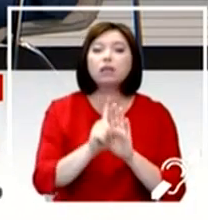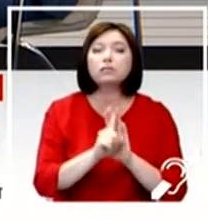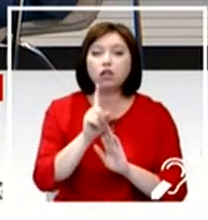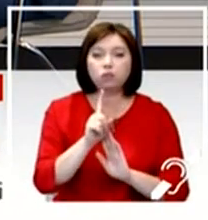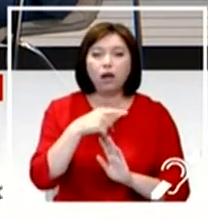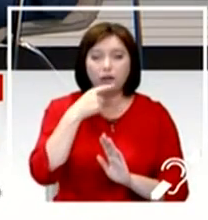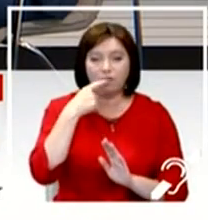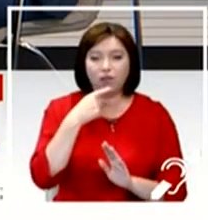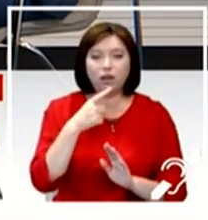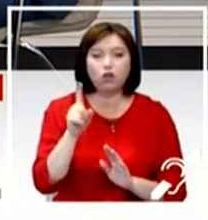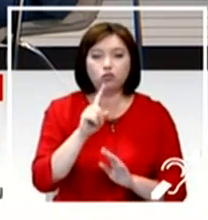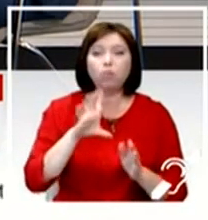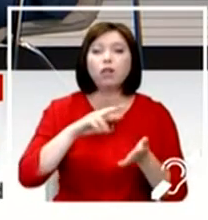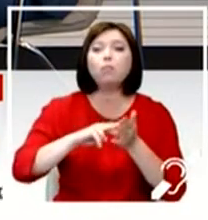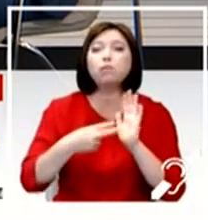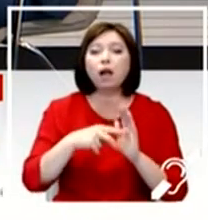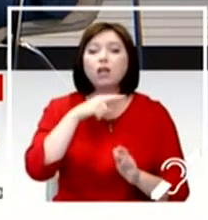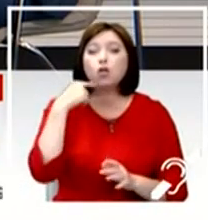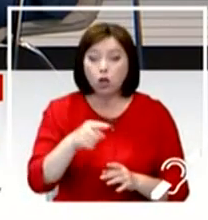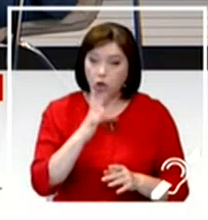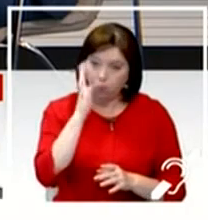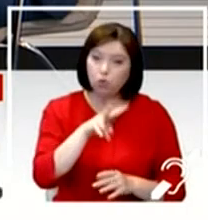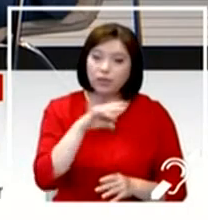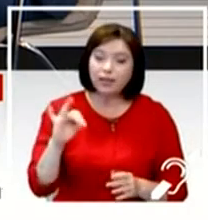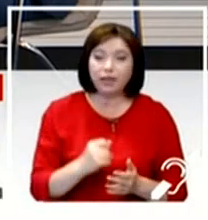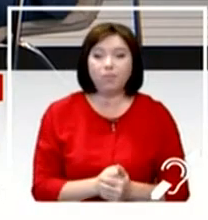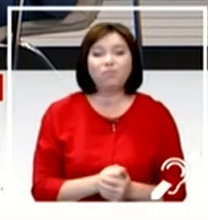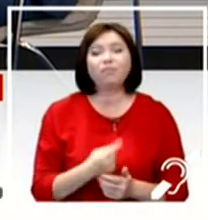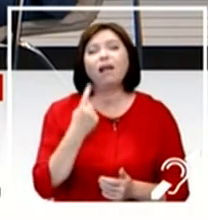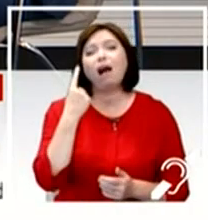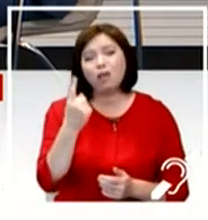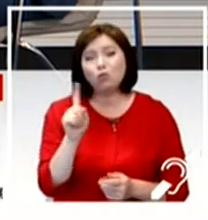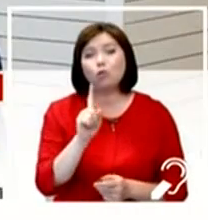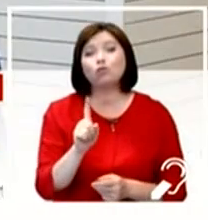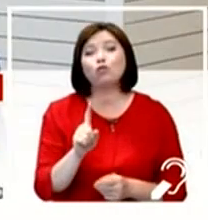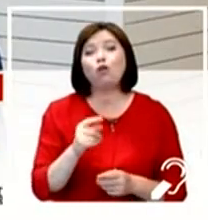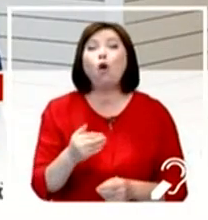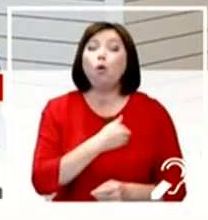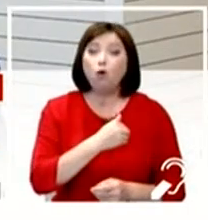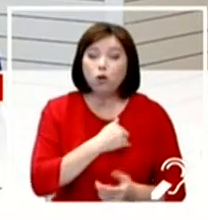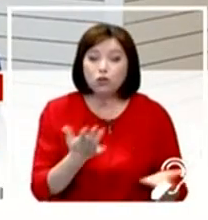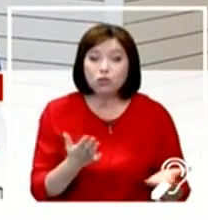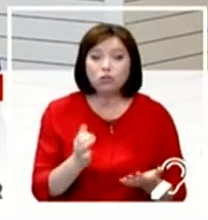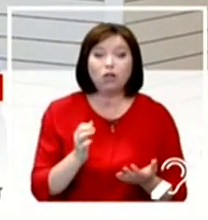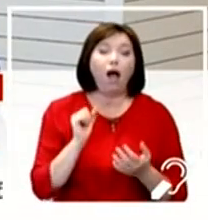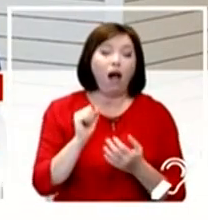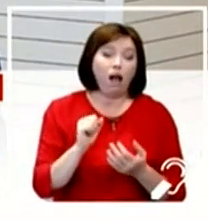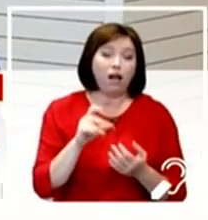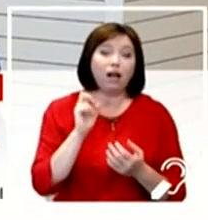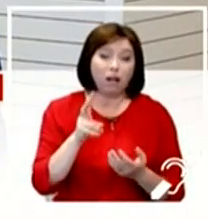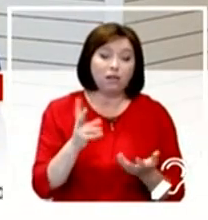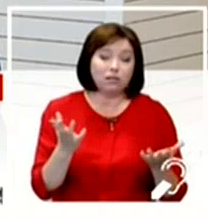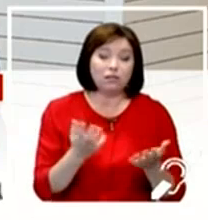spuneau experții că era planul kemlu una este să poftești Apropo de domnii